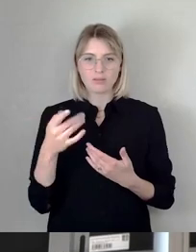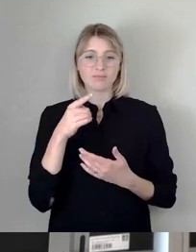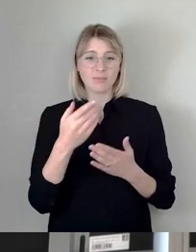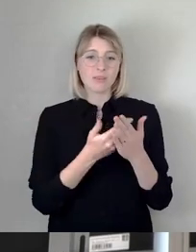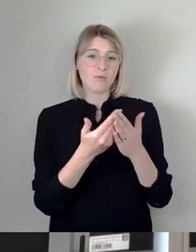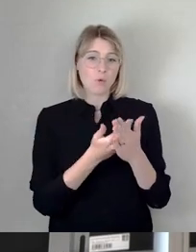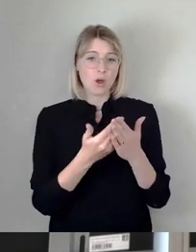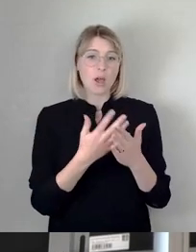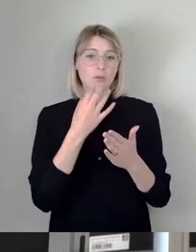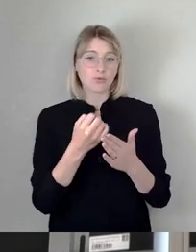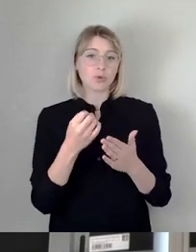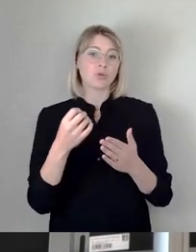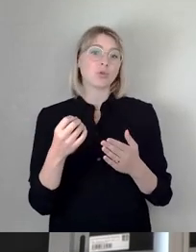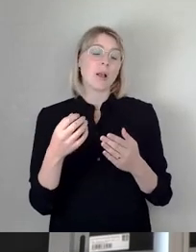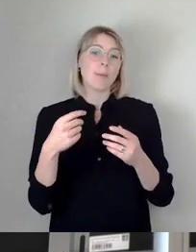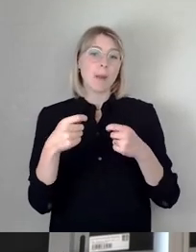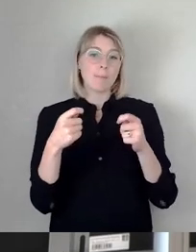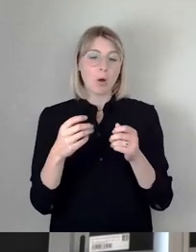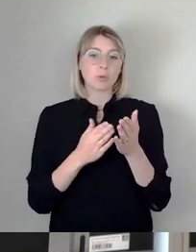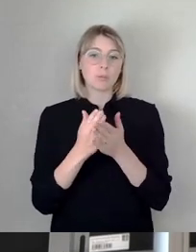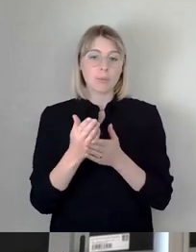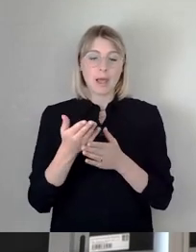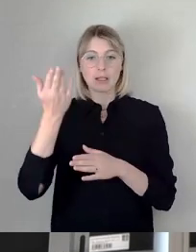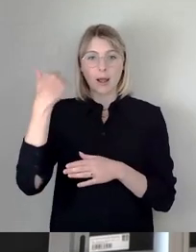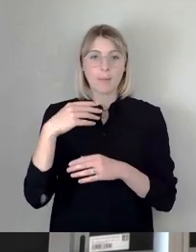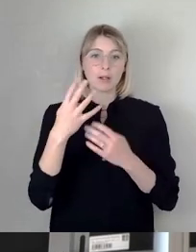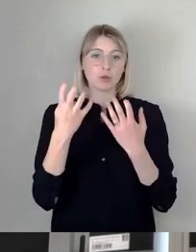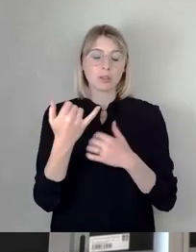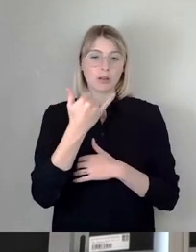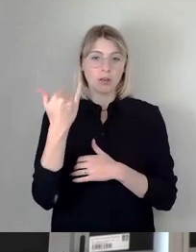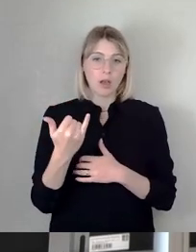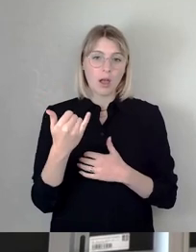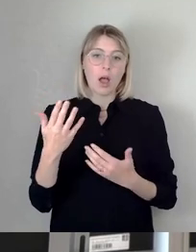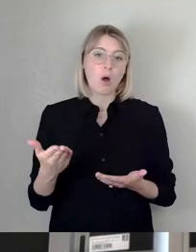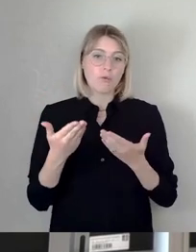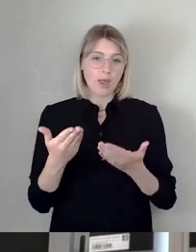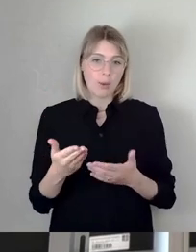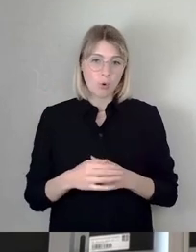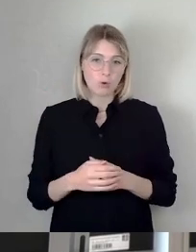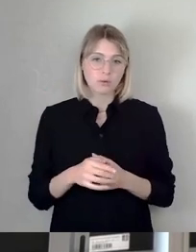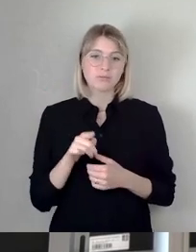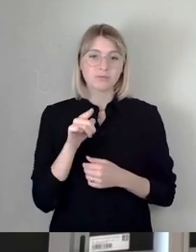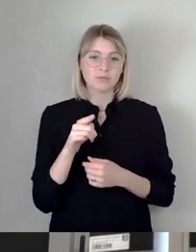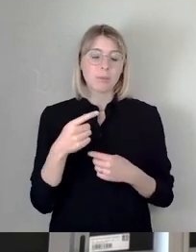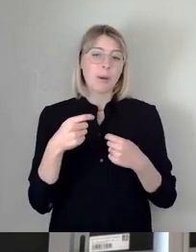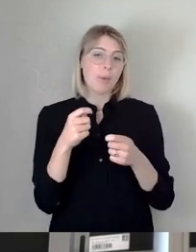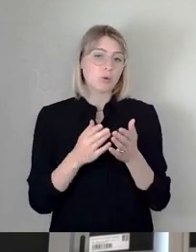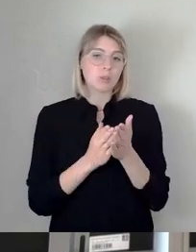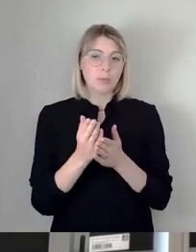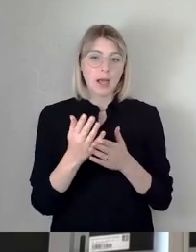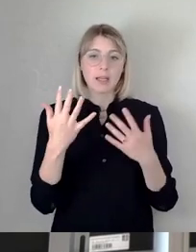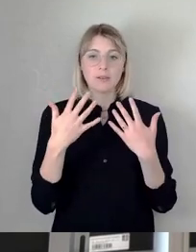eines Bebauungsplanes aus den 90er Jahren beschlossen werden. Dieser Bebauungsplan nennt sich zwar Gewerbegebiet